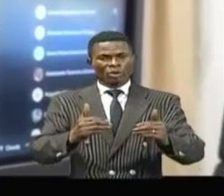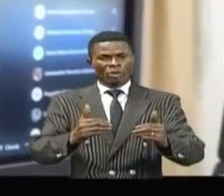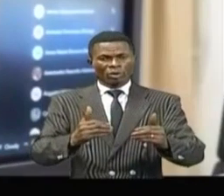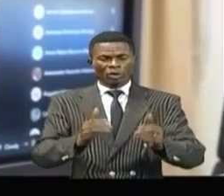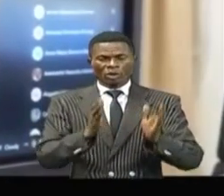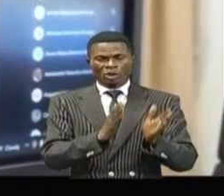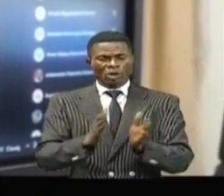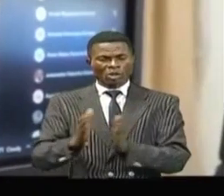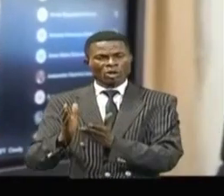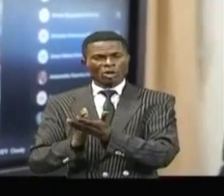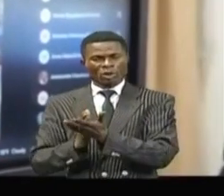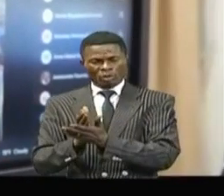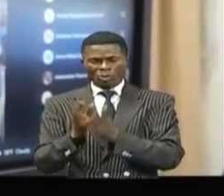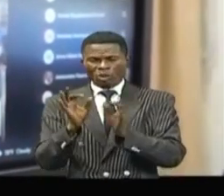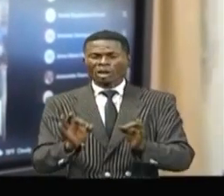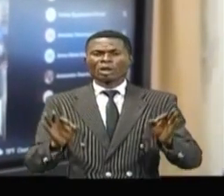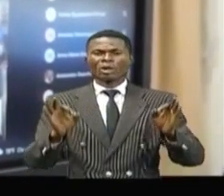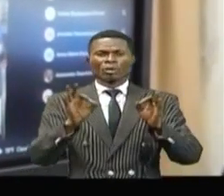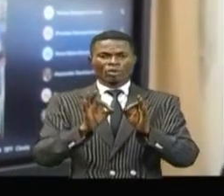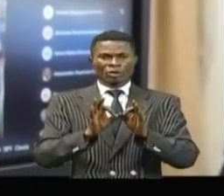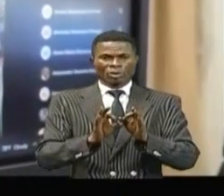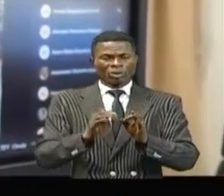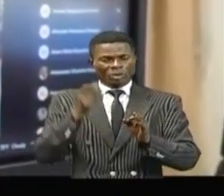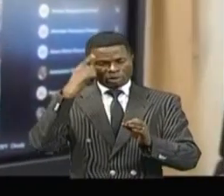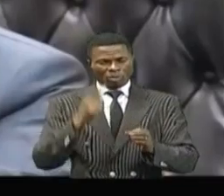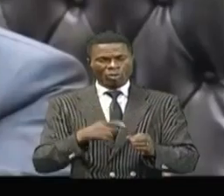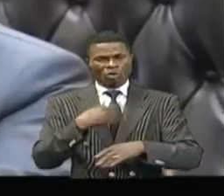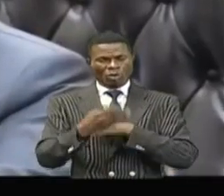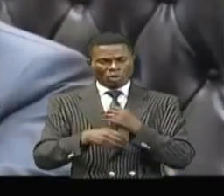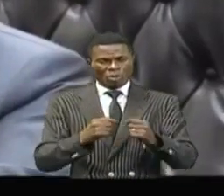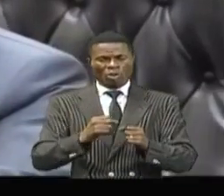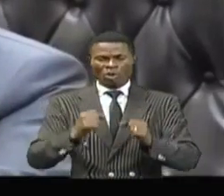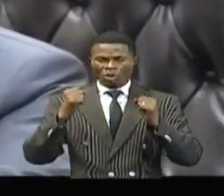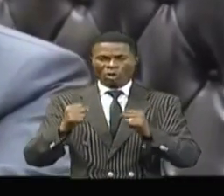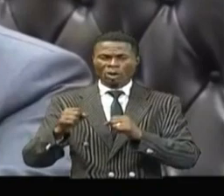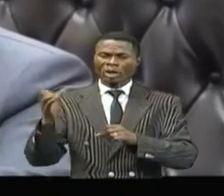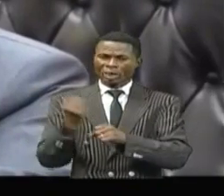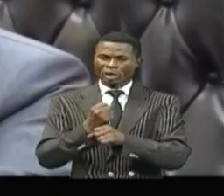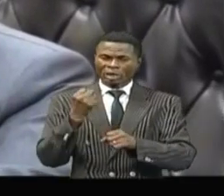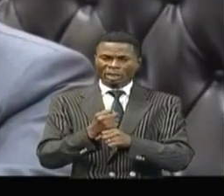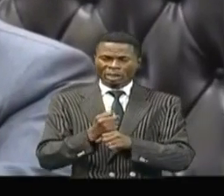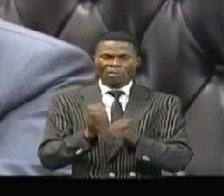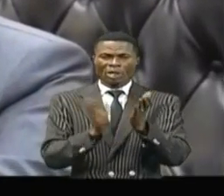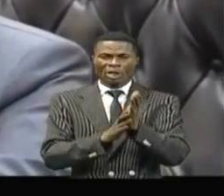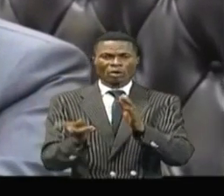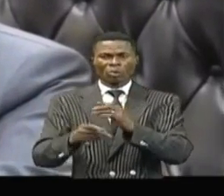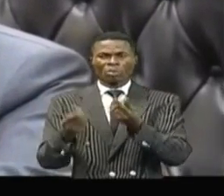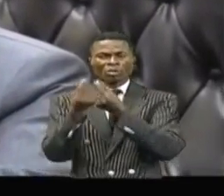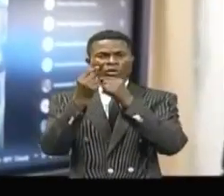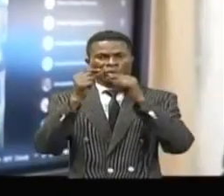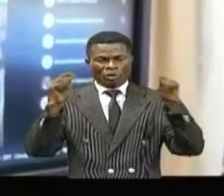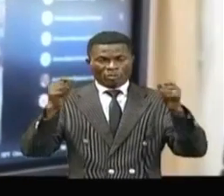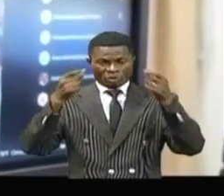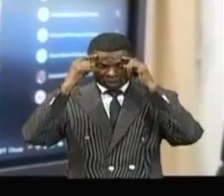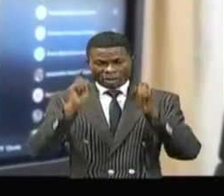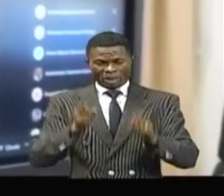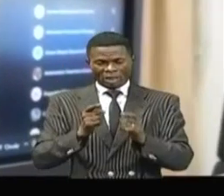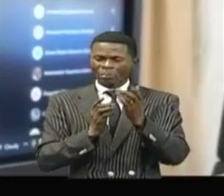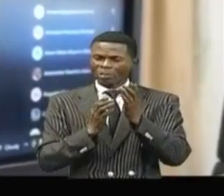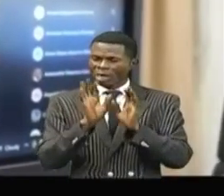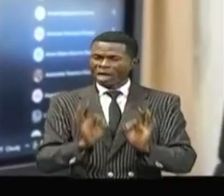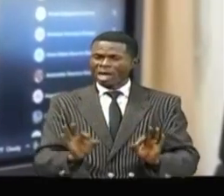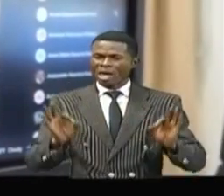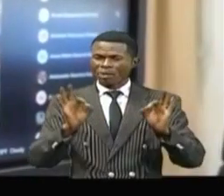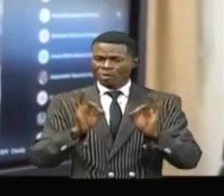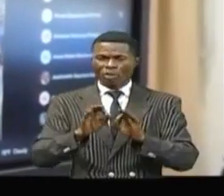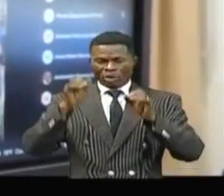les dispositions nécessaires pour consolider et pérenniser les acquis de la gratuité, mesure chère au président de la République